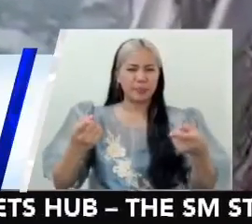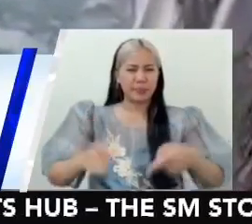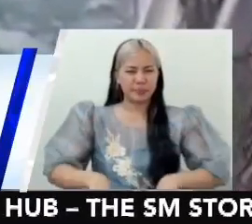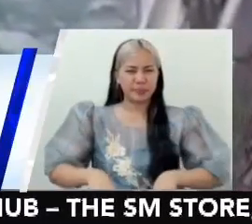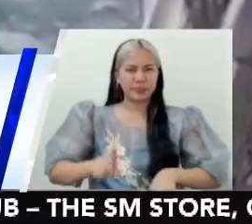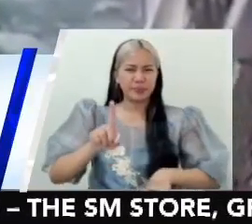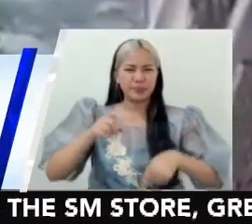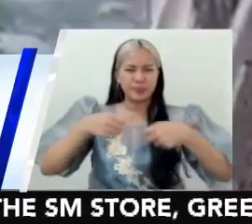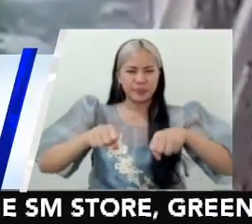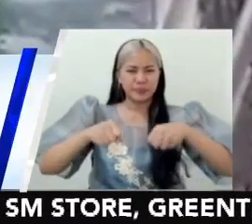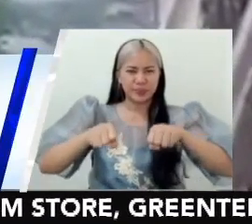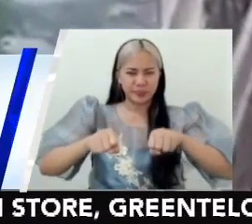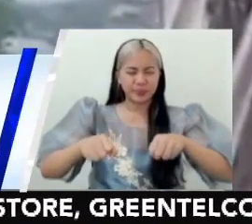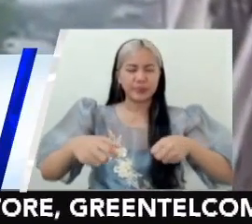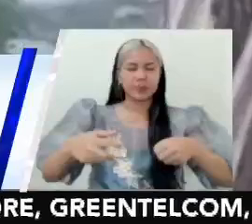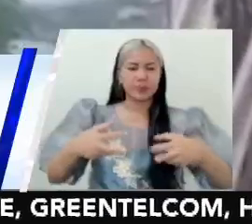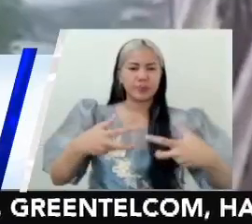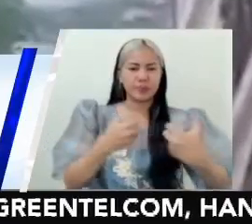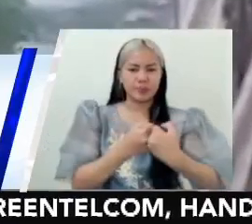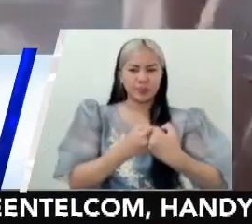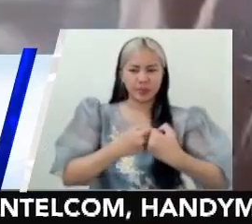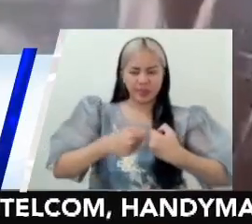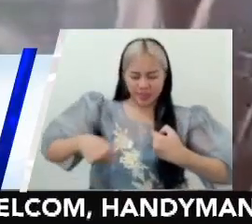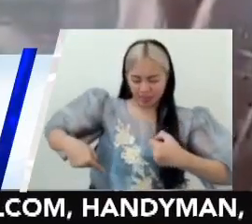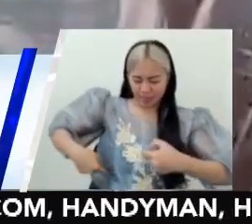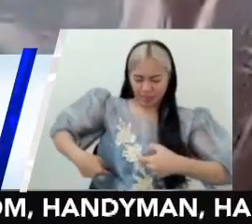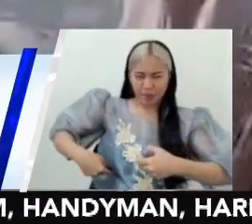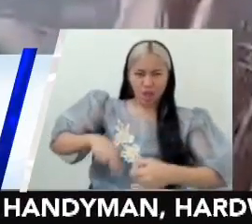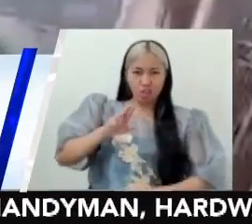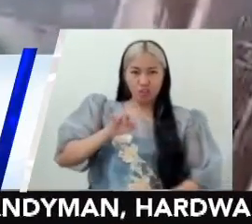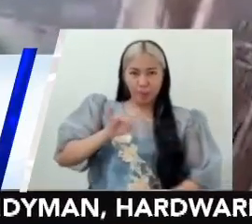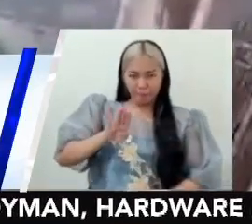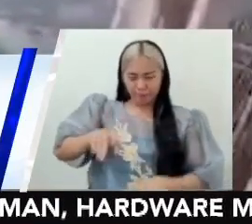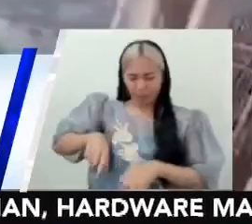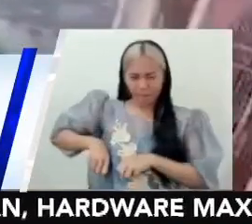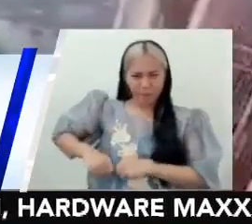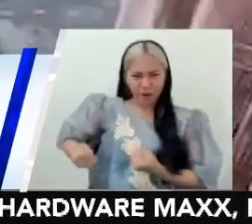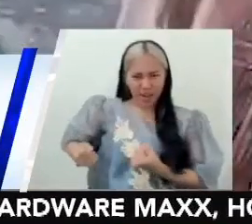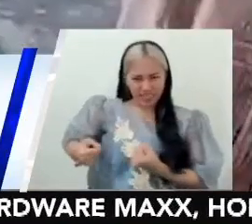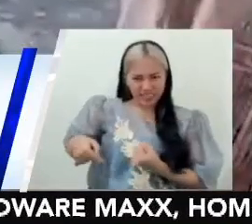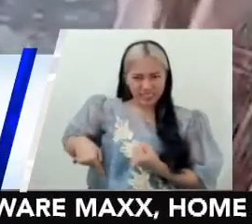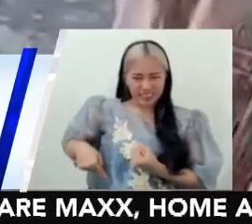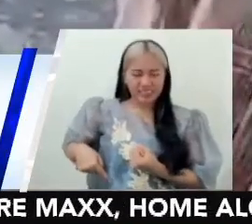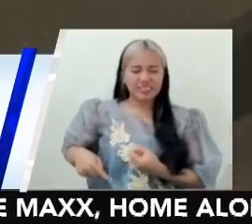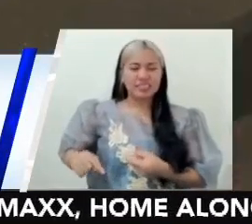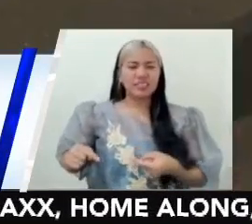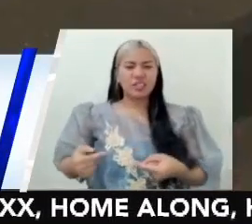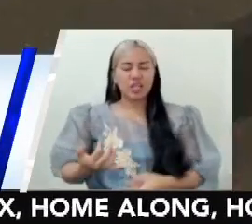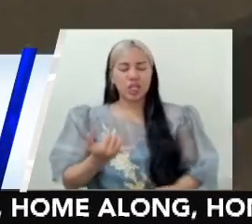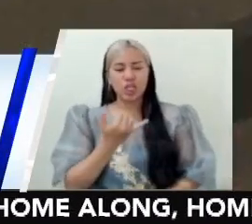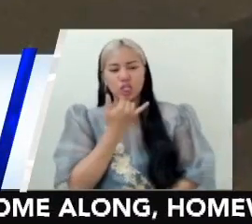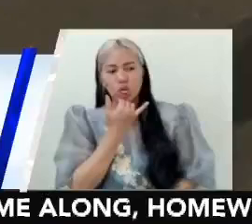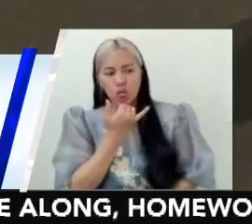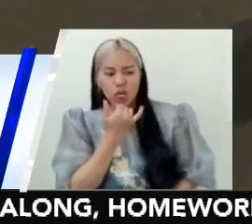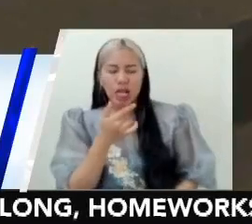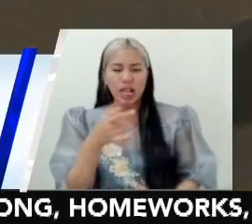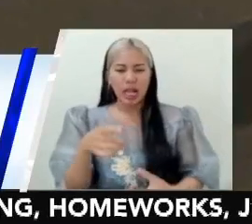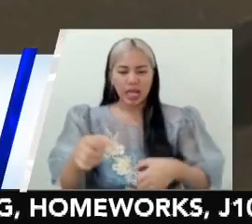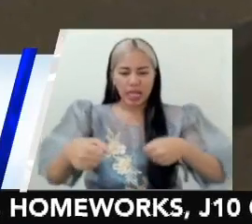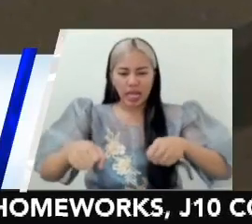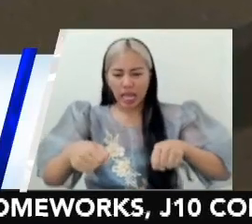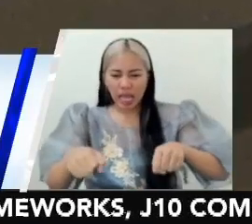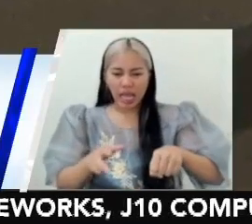at nabalian ang tadyang. Ayon sa mga otoridad, nagkamali ng tansya ang rider sa galaw ng SUV at hindi na siya